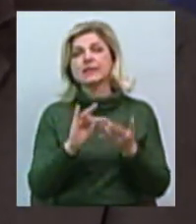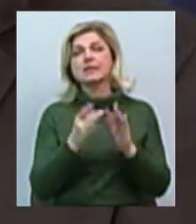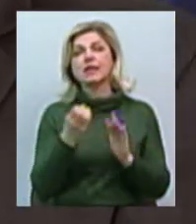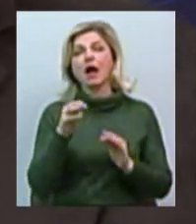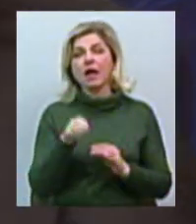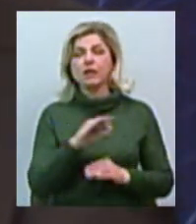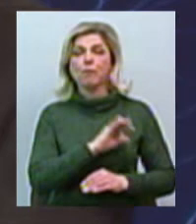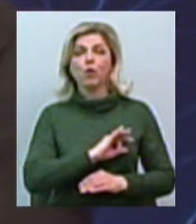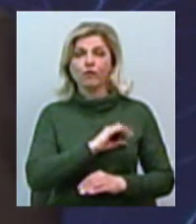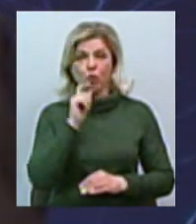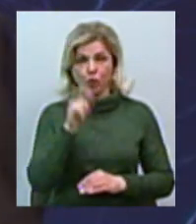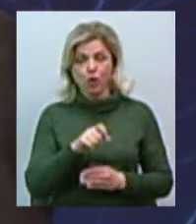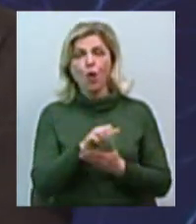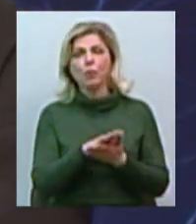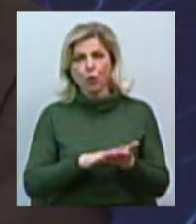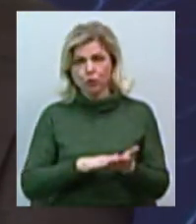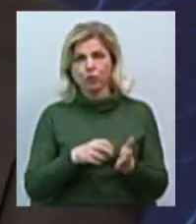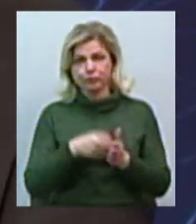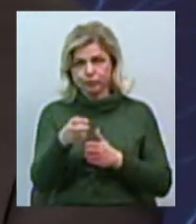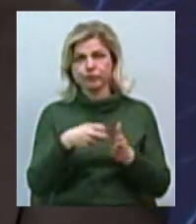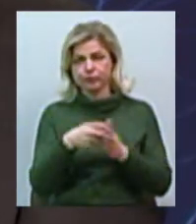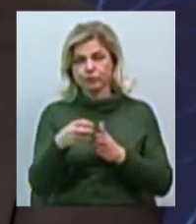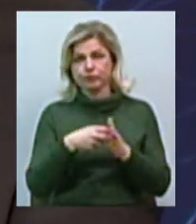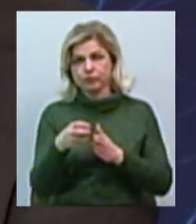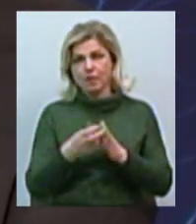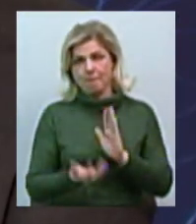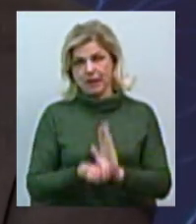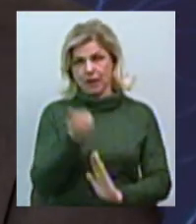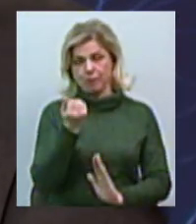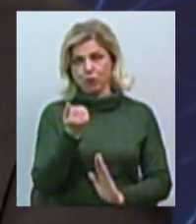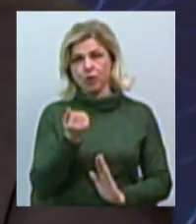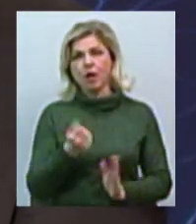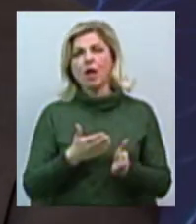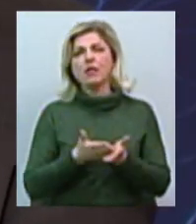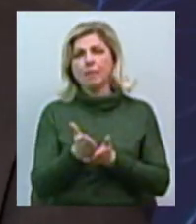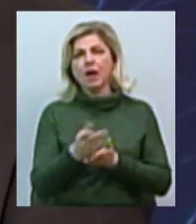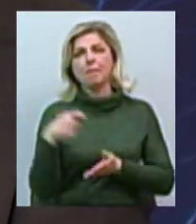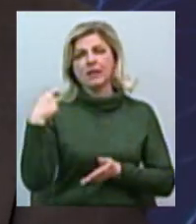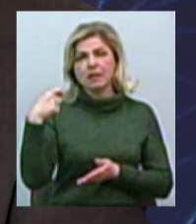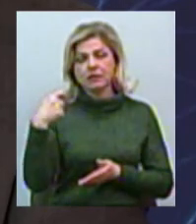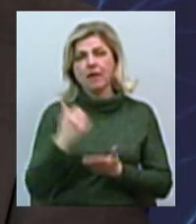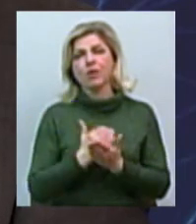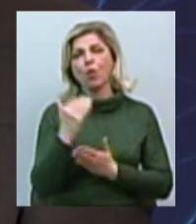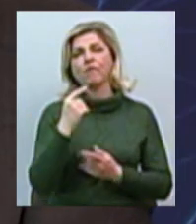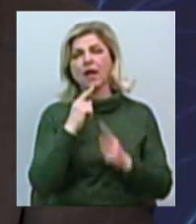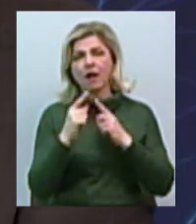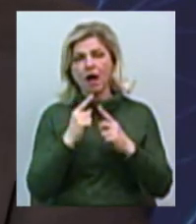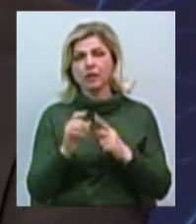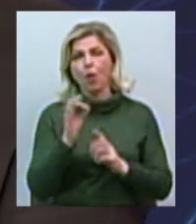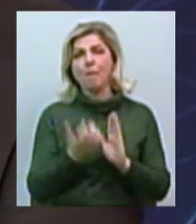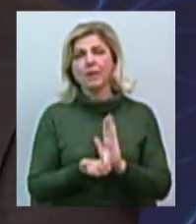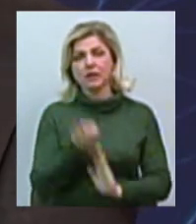України, продовжують надходити листи в підтримку. Листи спрямовуються до президента, до Верховної Ради про